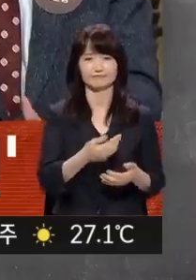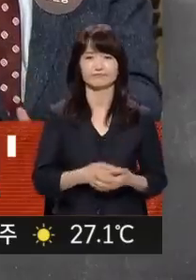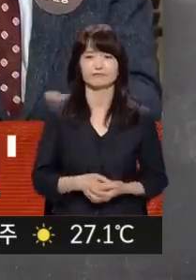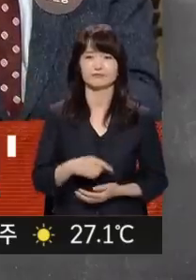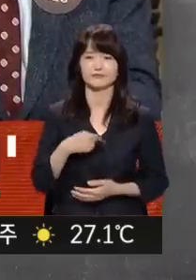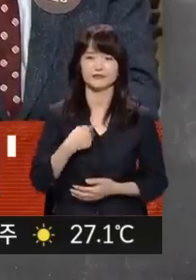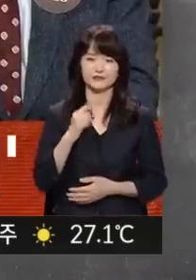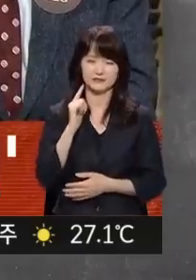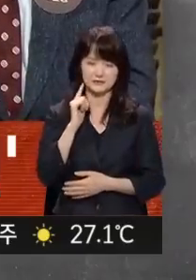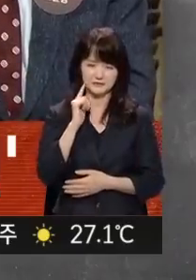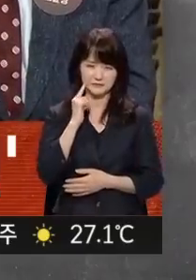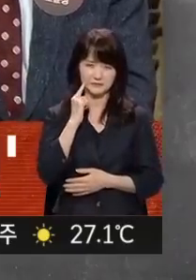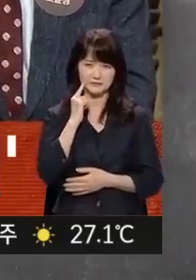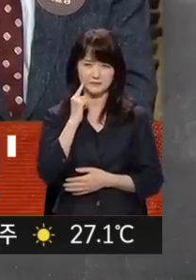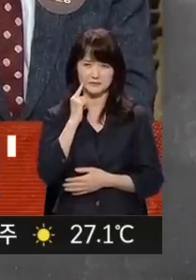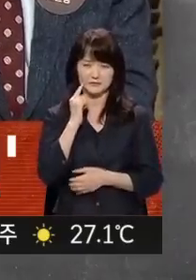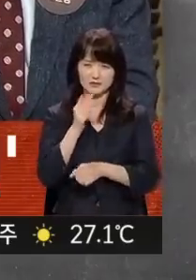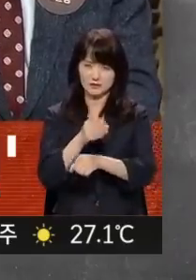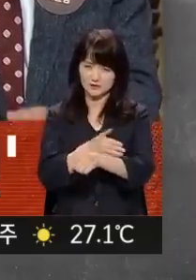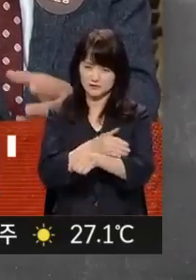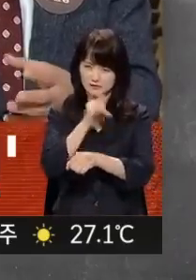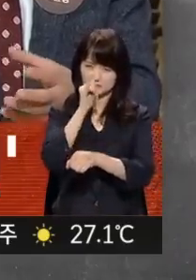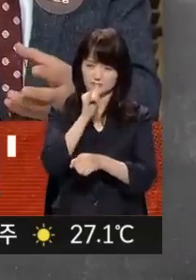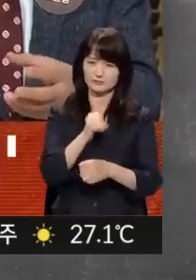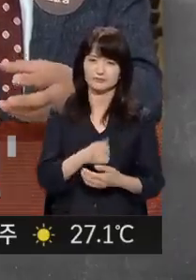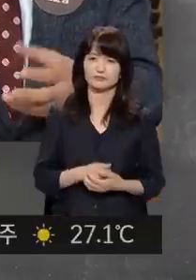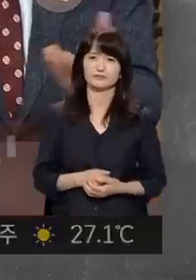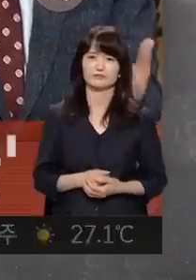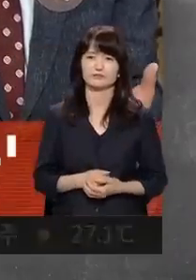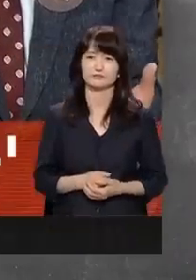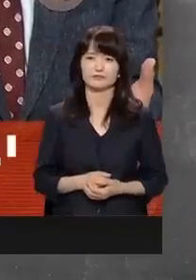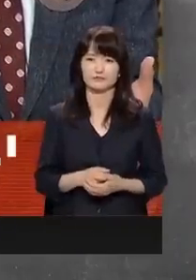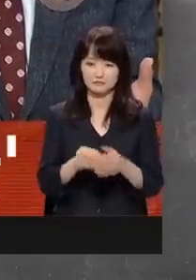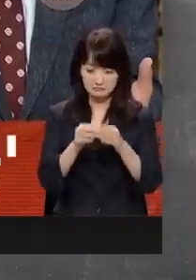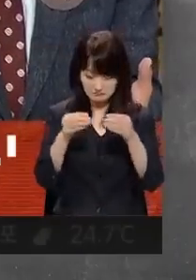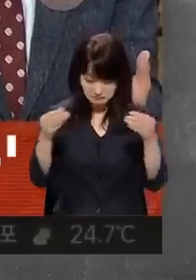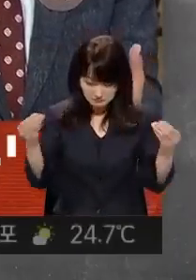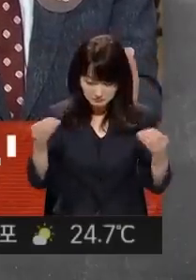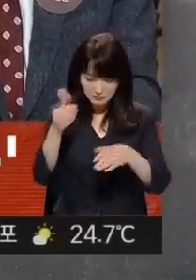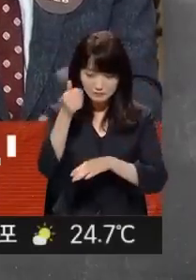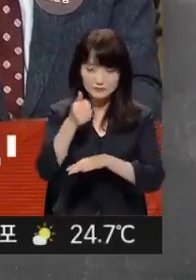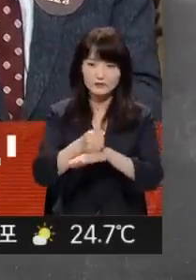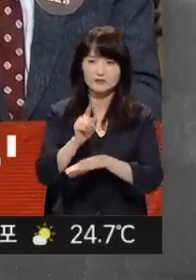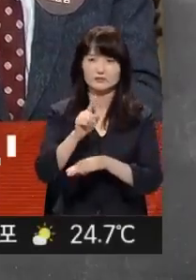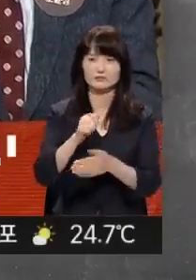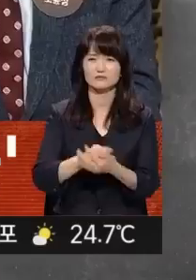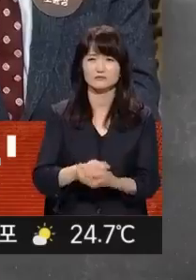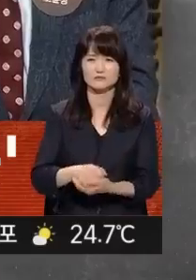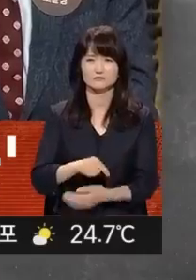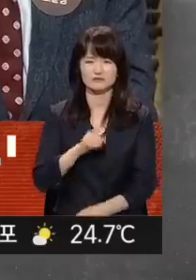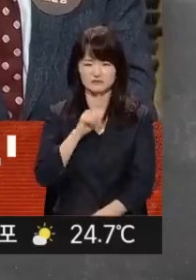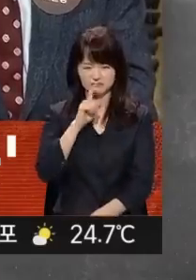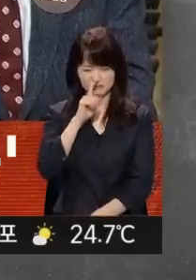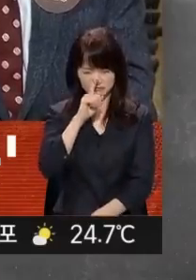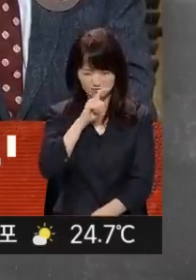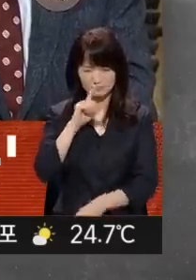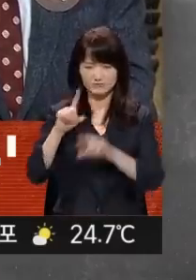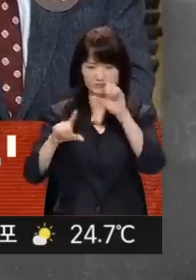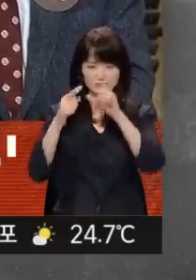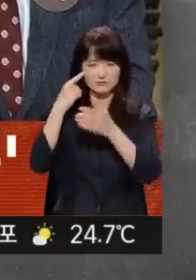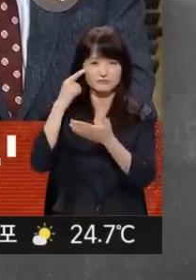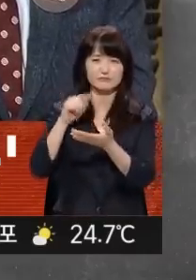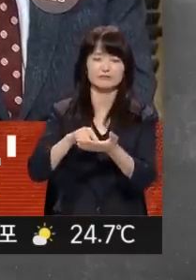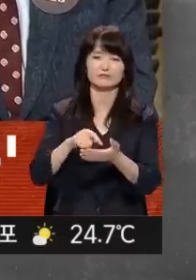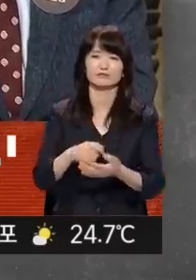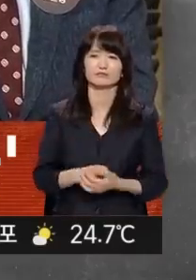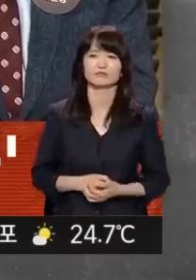갖다가 포장하는 그런 것들이 있었었는데 사실 나중에 이렇게 그 뚜껑을 열어 보니까 정말 추악한 그런 면이 나왔었죠 그래서이